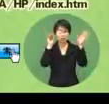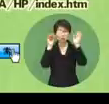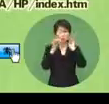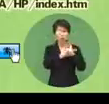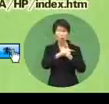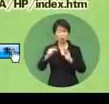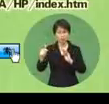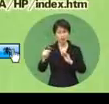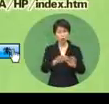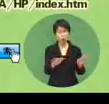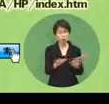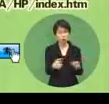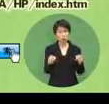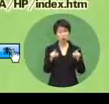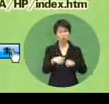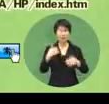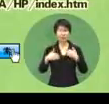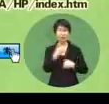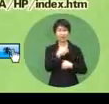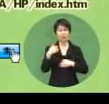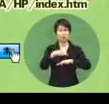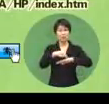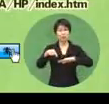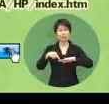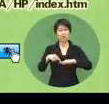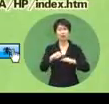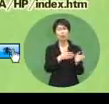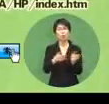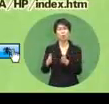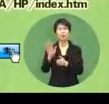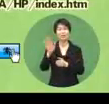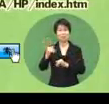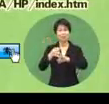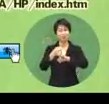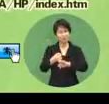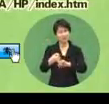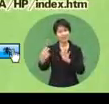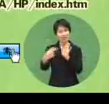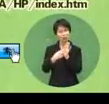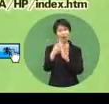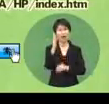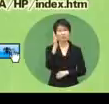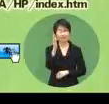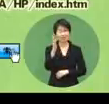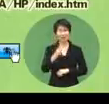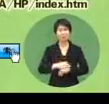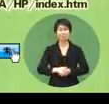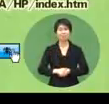お子様と一緒に楽しめる企画を用意しています。ぜひご覧ください。